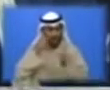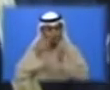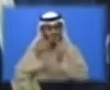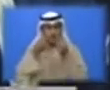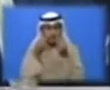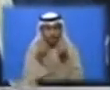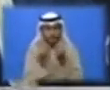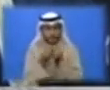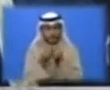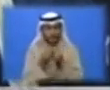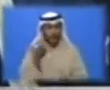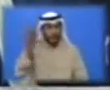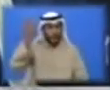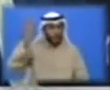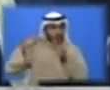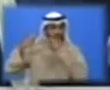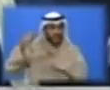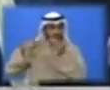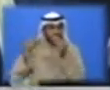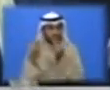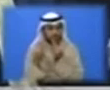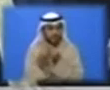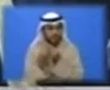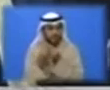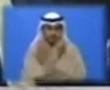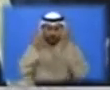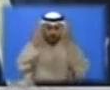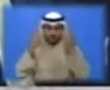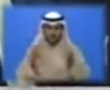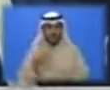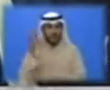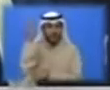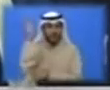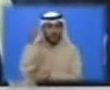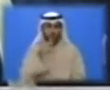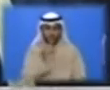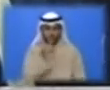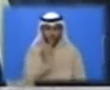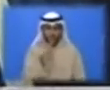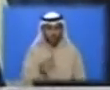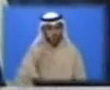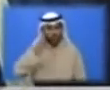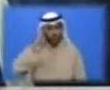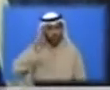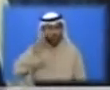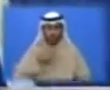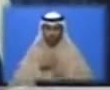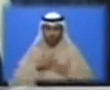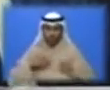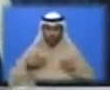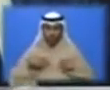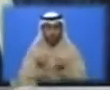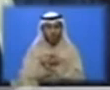تاريخية، وأشكر أيضا سعادة السفير على هذه الدعوة، ونبارك لكل